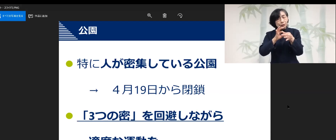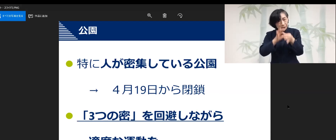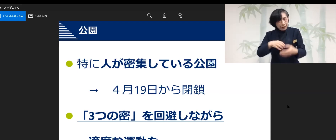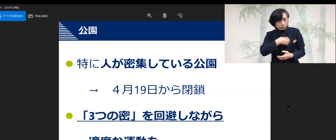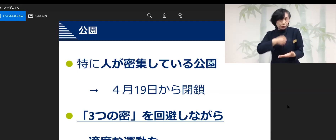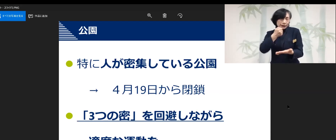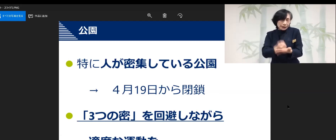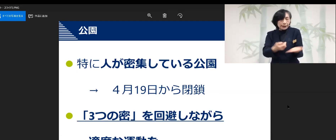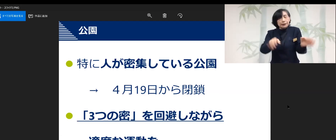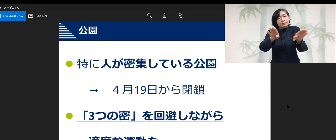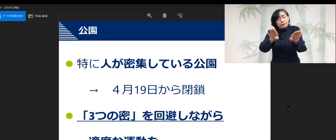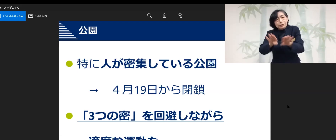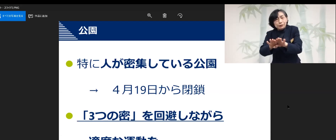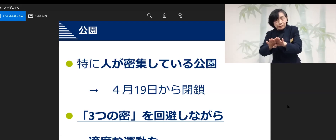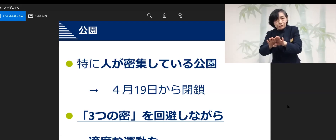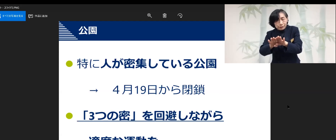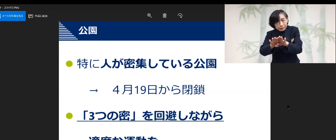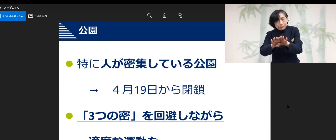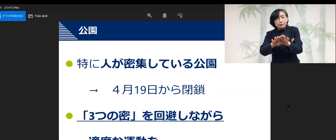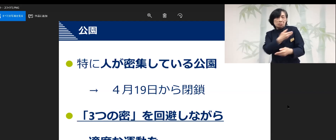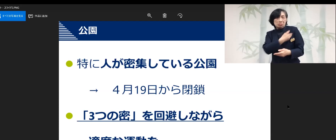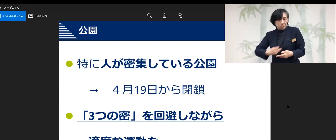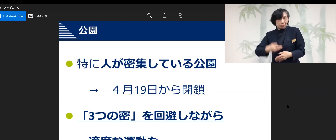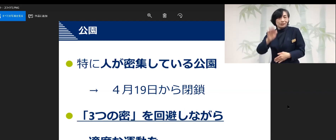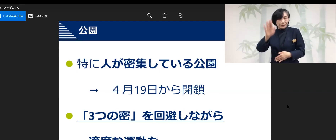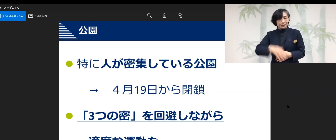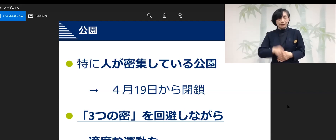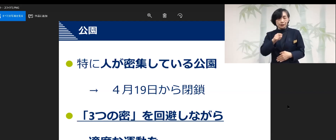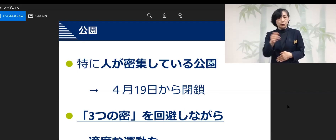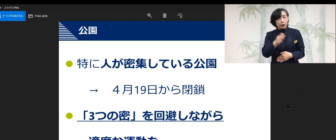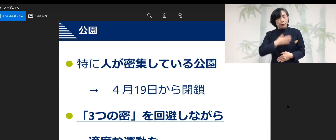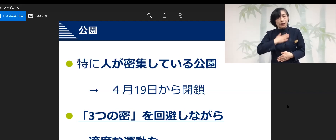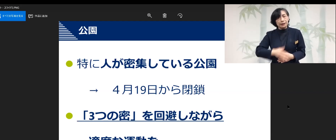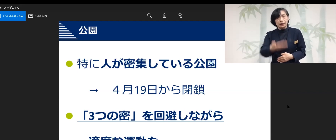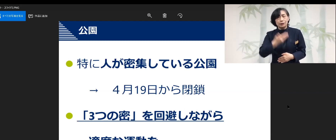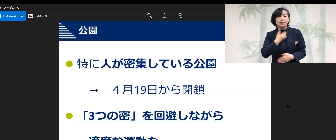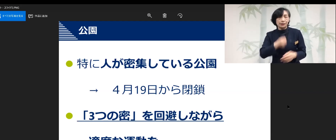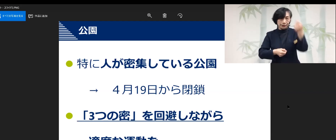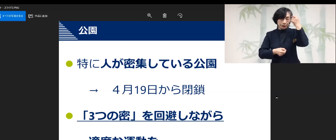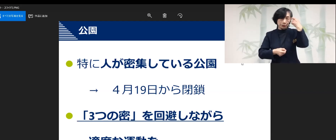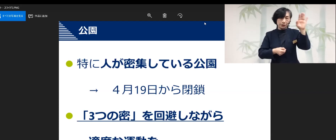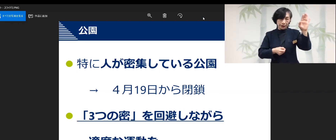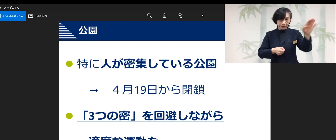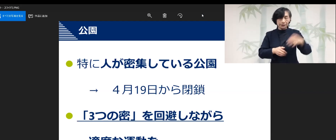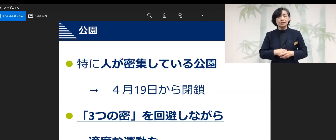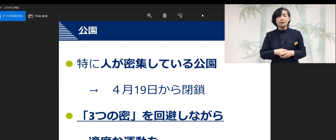せていただいているということで、まあ、なんとかここはですね、ご理解いただきたいなと思います。まあ、